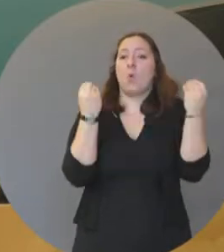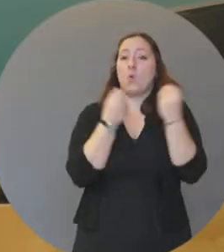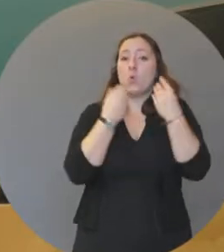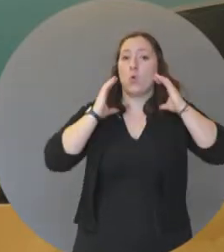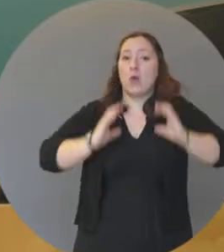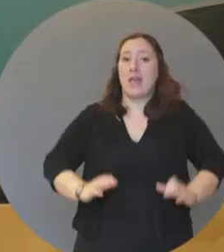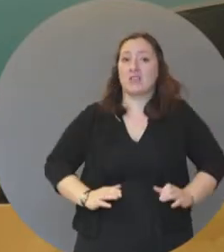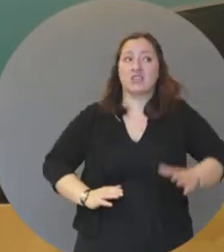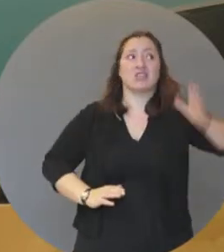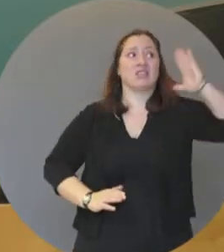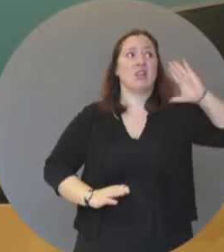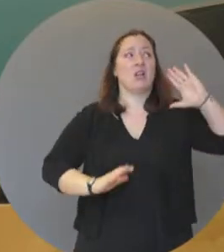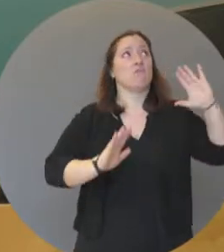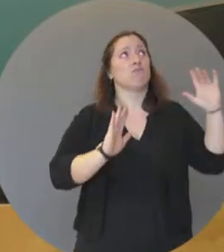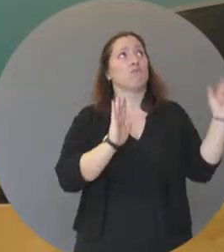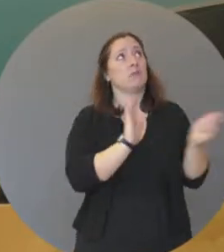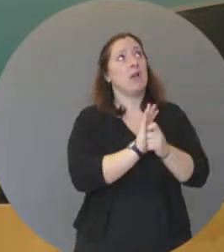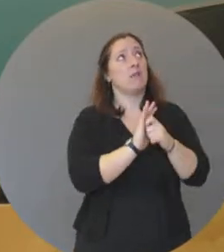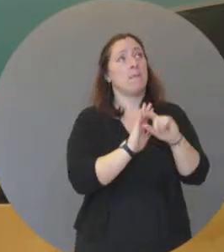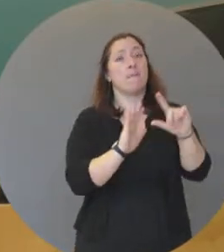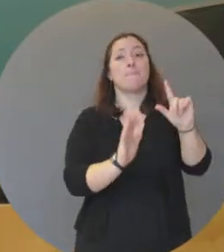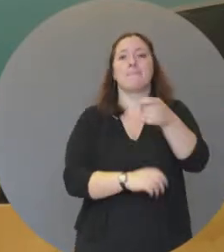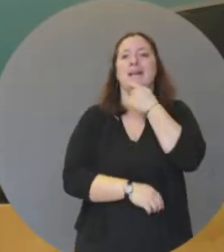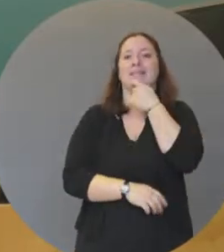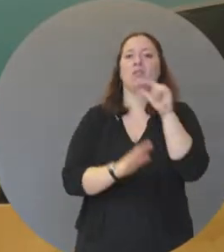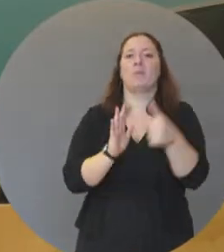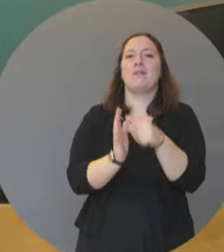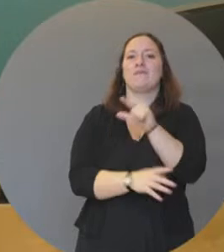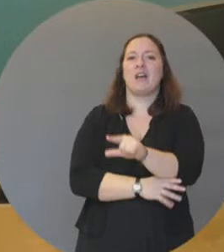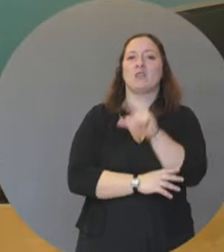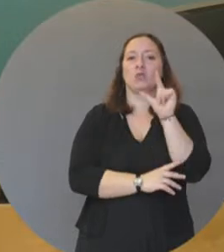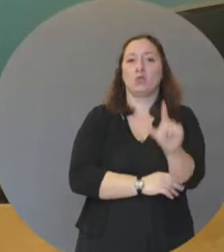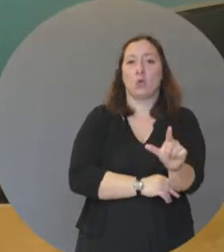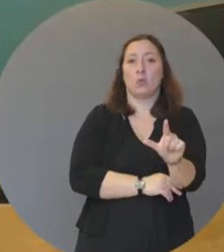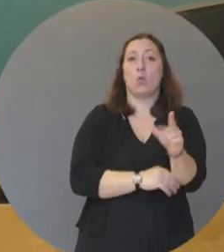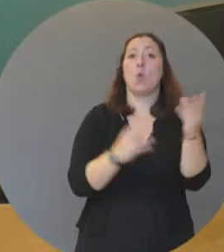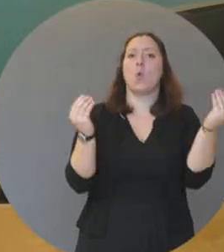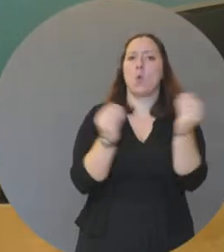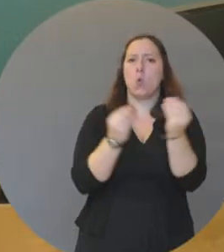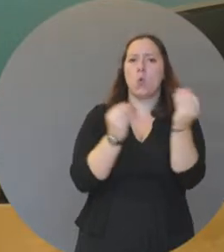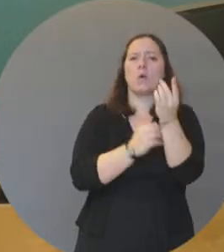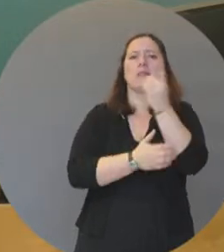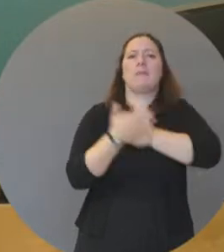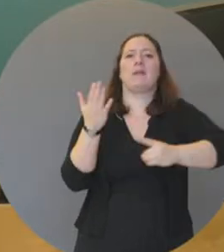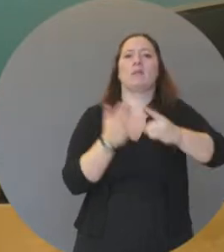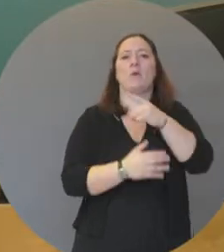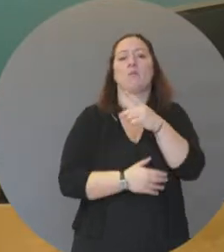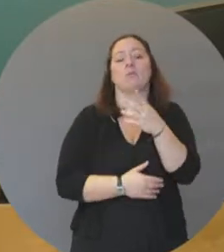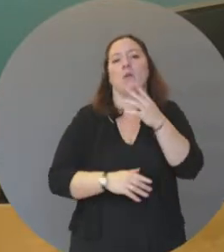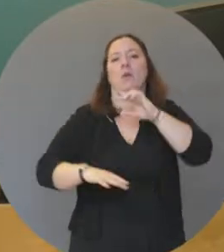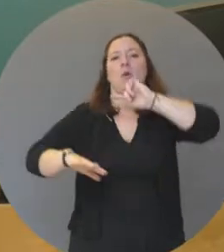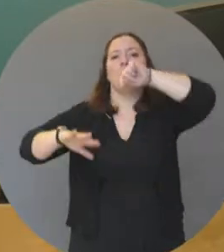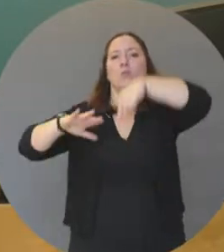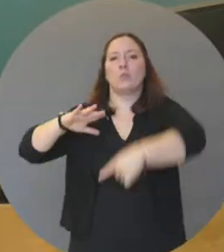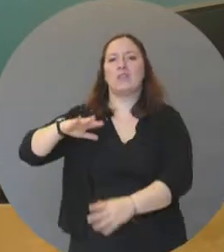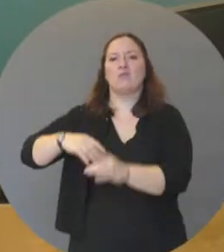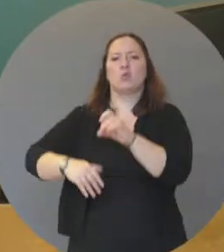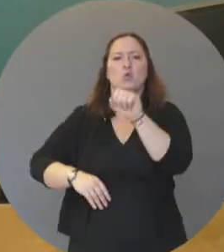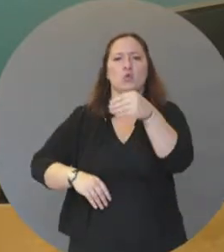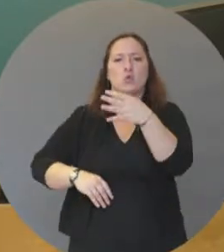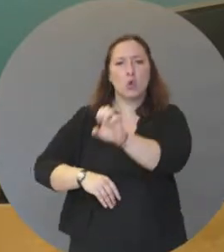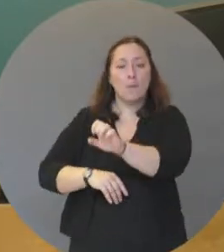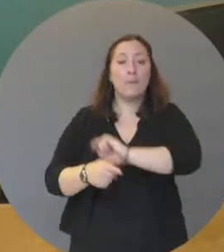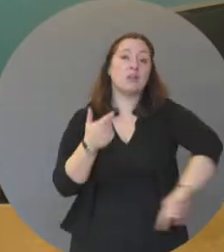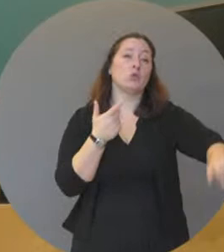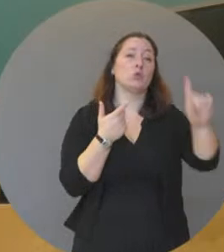date de mars 2022 dans le département du Puy-de-Dôme le deuxième département a généralisé cette